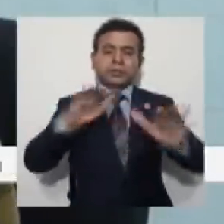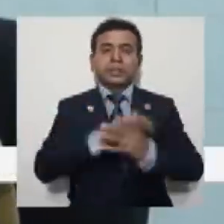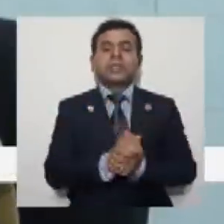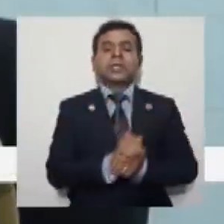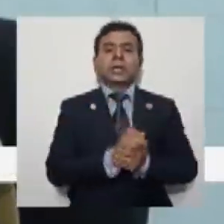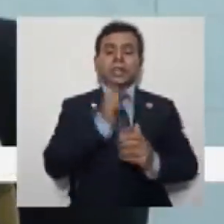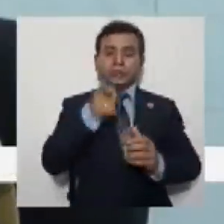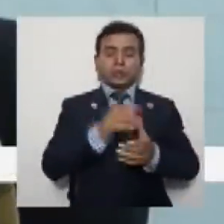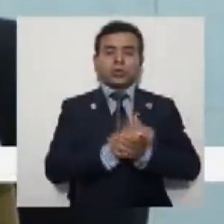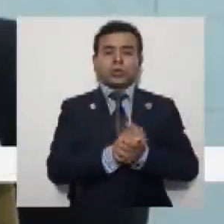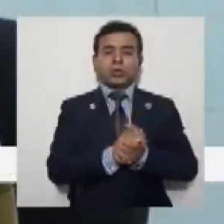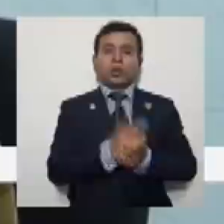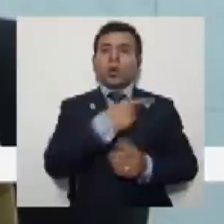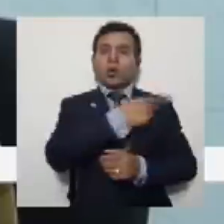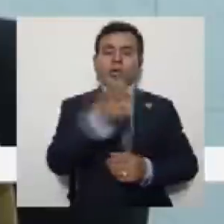যে